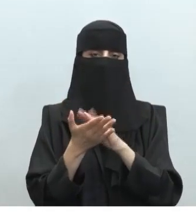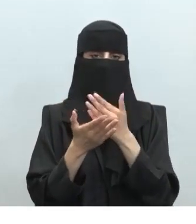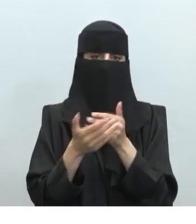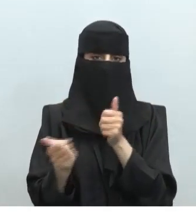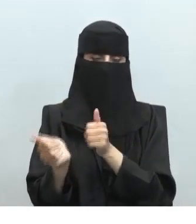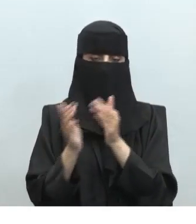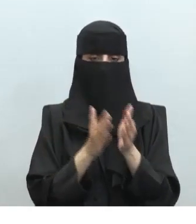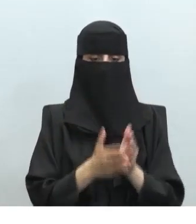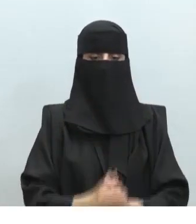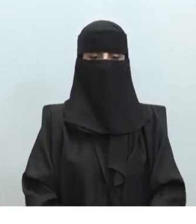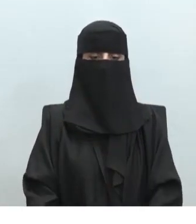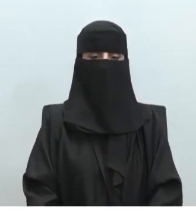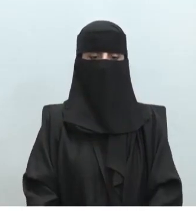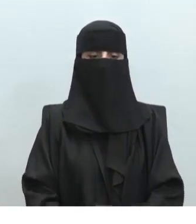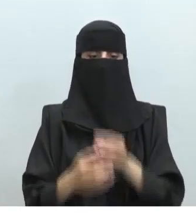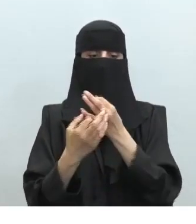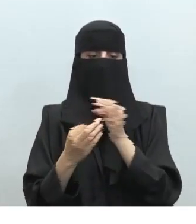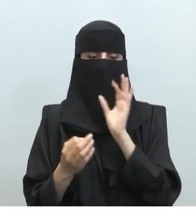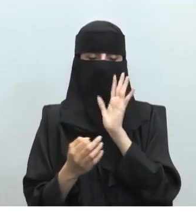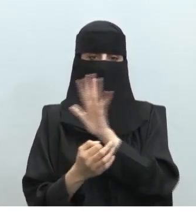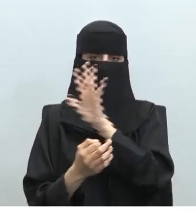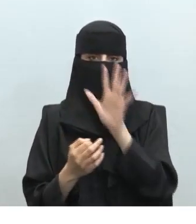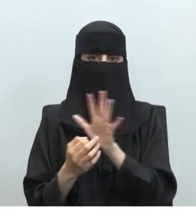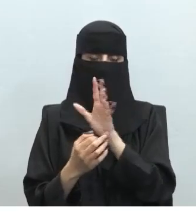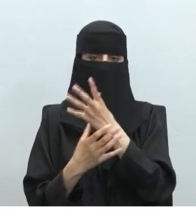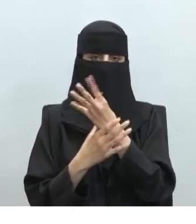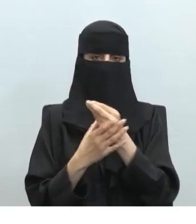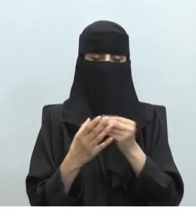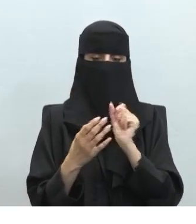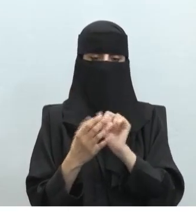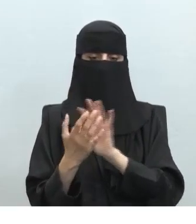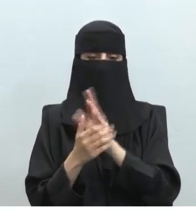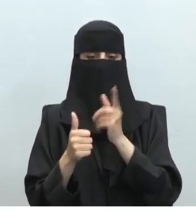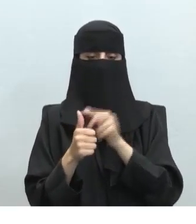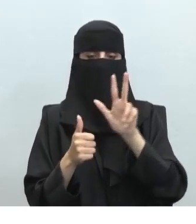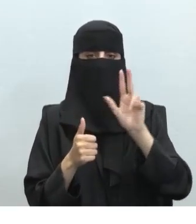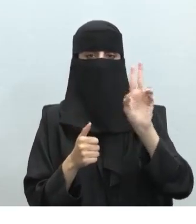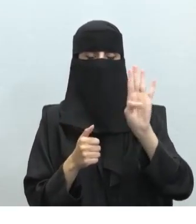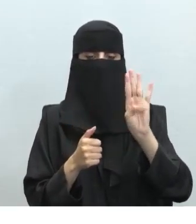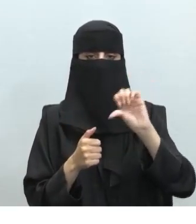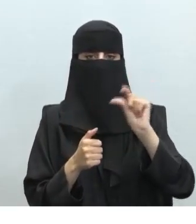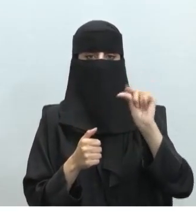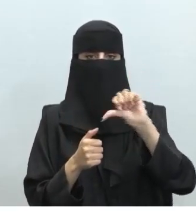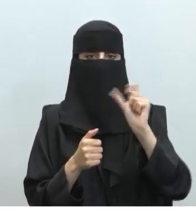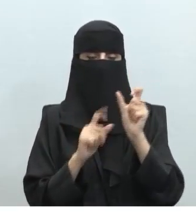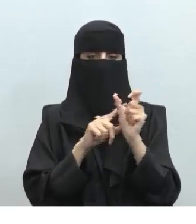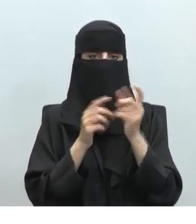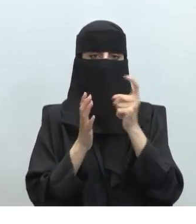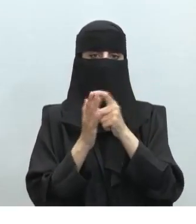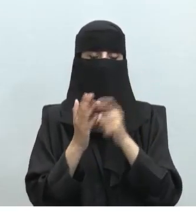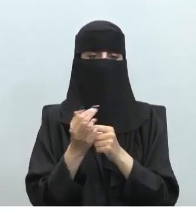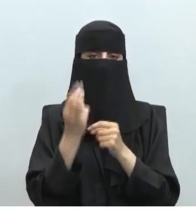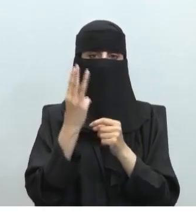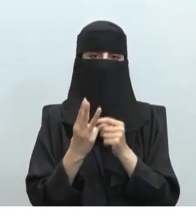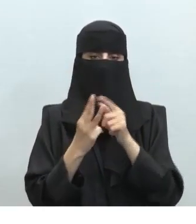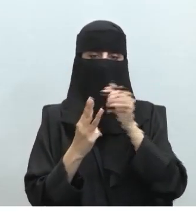ترجمه هنا اظهرنا هذه الشفره الوراثيه ذكرنا انها عباره عن كودونات والكودون عباره عن ثلاث قواعد نيتروجينيه في